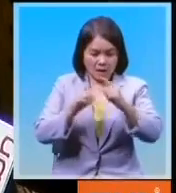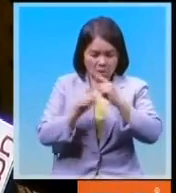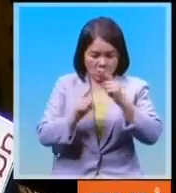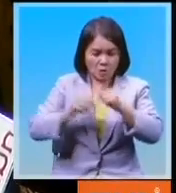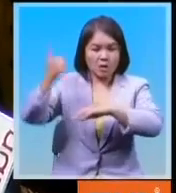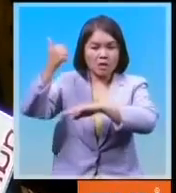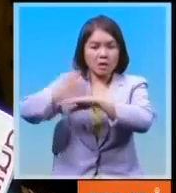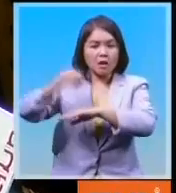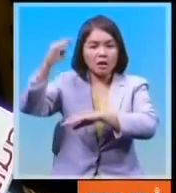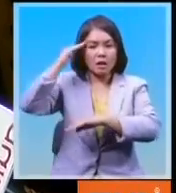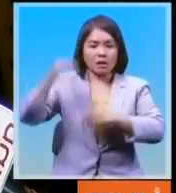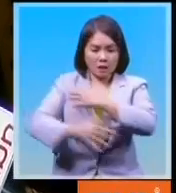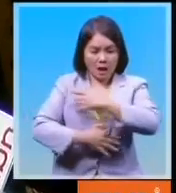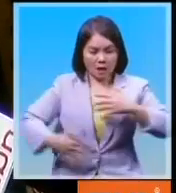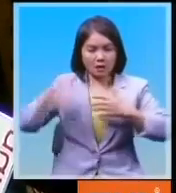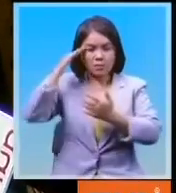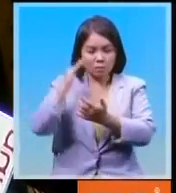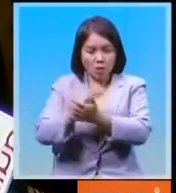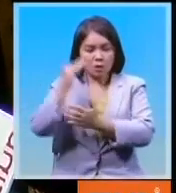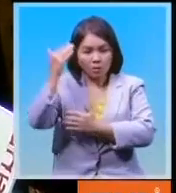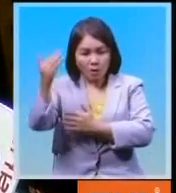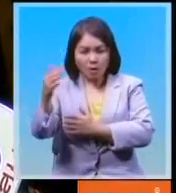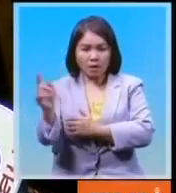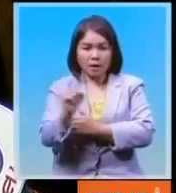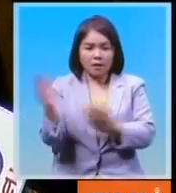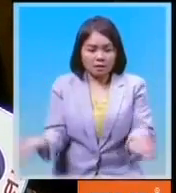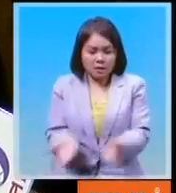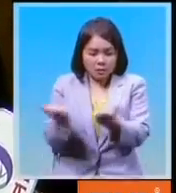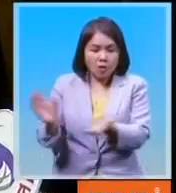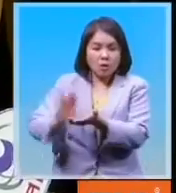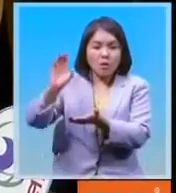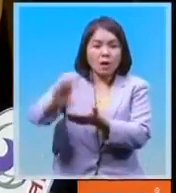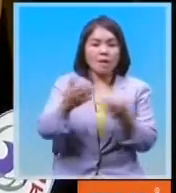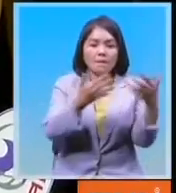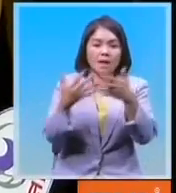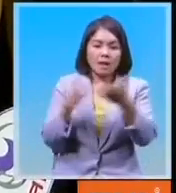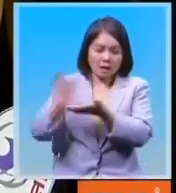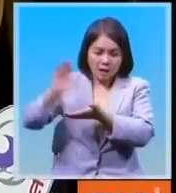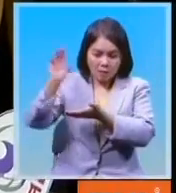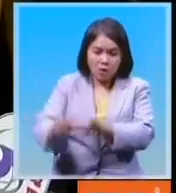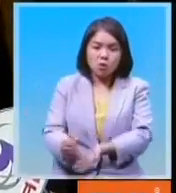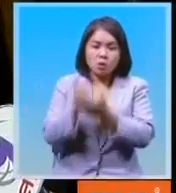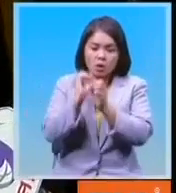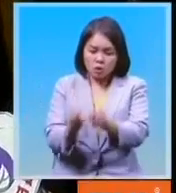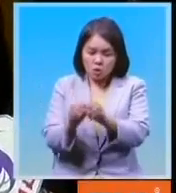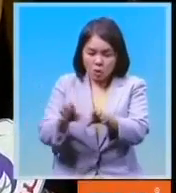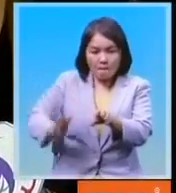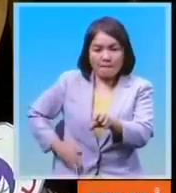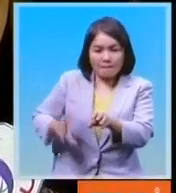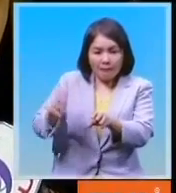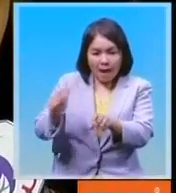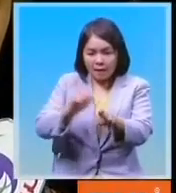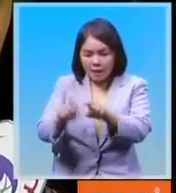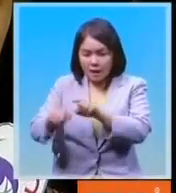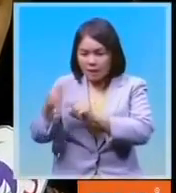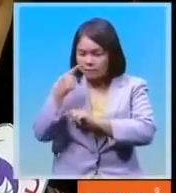การตำรวจตะเวนชายแดนซึ่งเขาได้รับการสนับสนุนจากประเทศสหรัฐอเมริกาเกี่ยวกับสุนัขพันธุ์ลาบราดอร์ซึ่งเป็นสุนัขดม